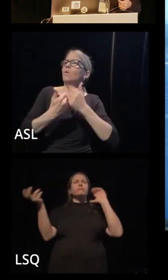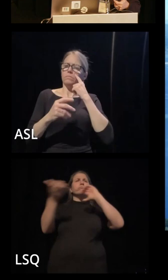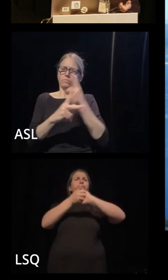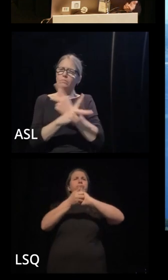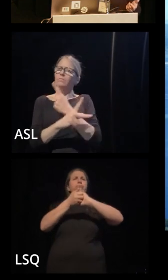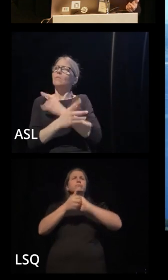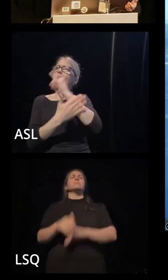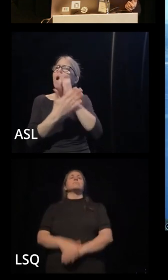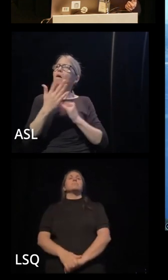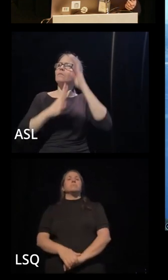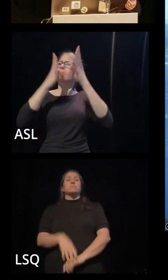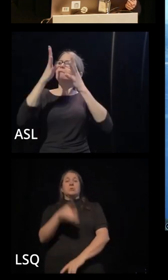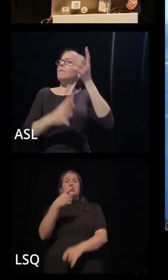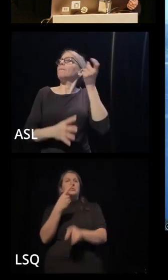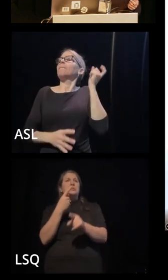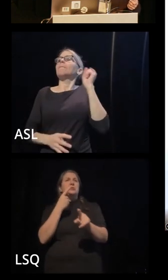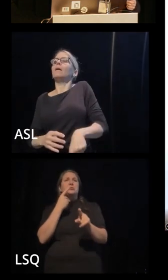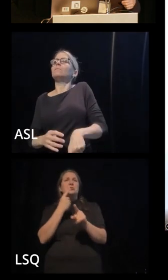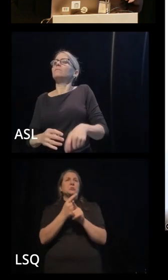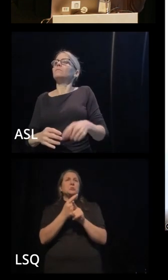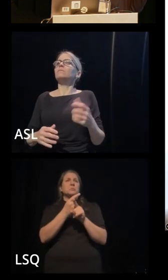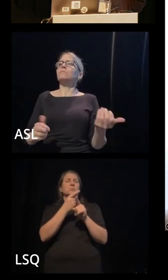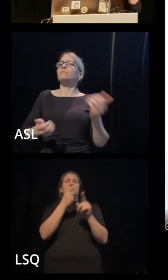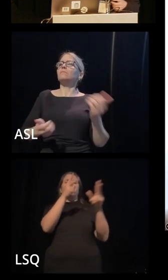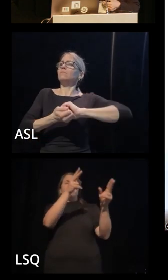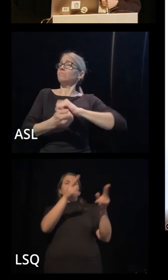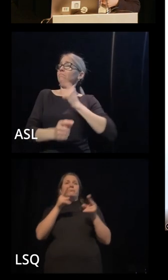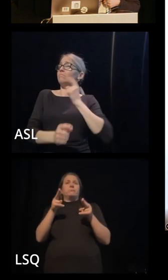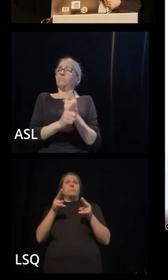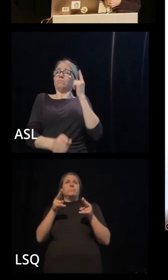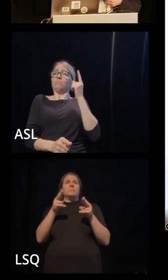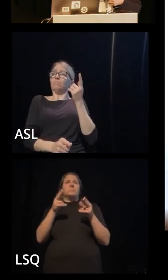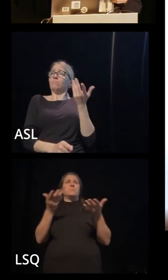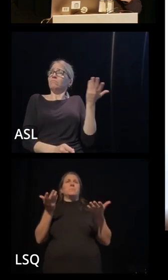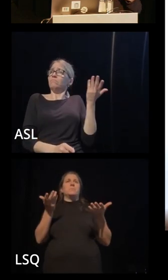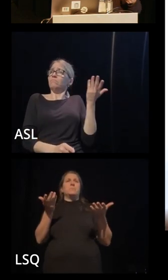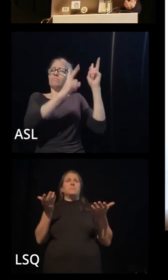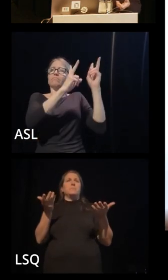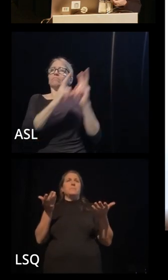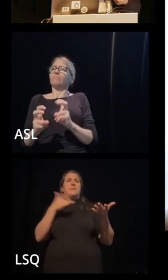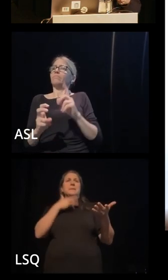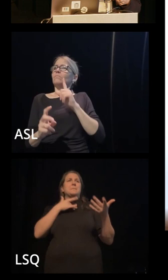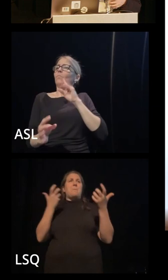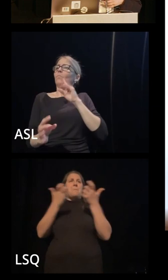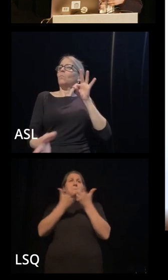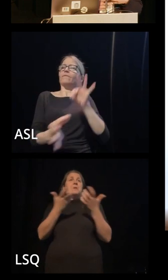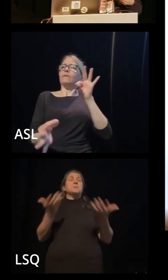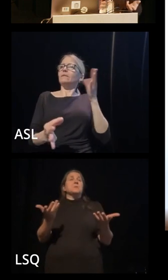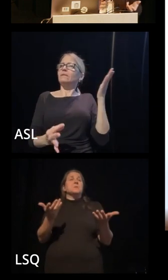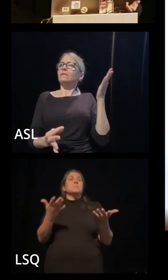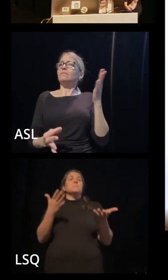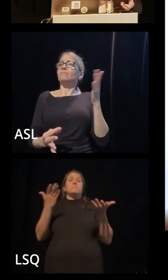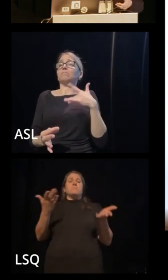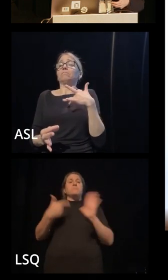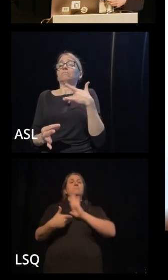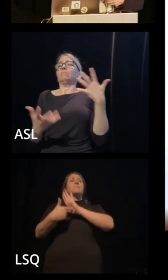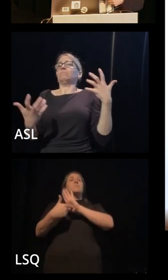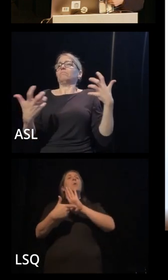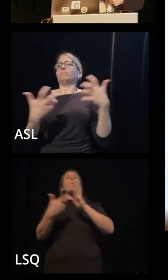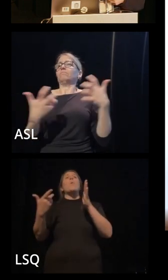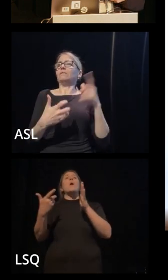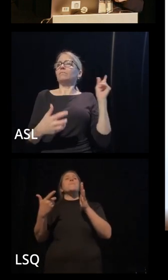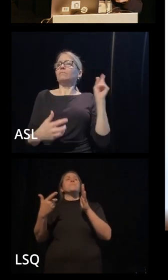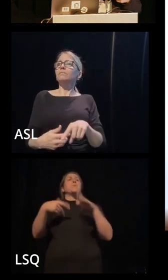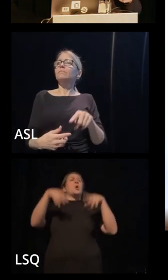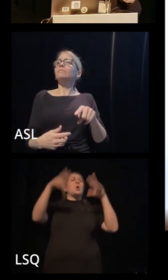Et étant exactement dans ces eaux-là, c'est un peu cette idée que j'amène par la transposition de la